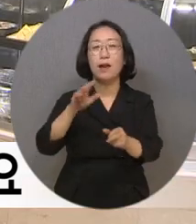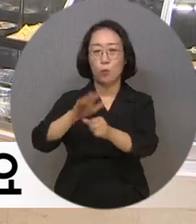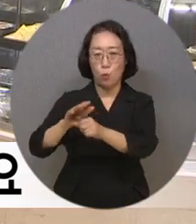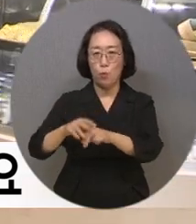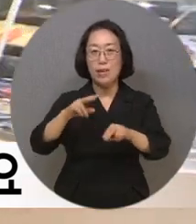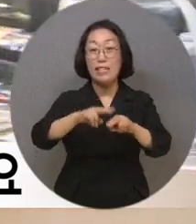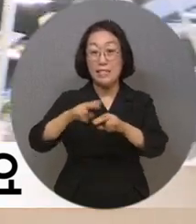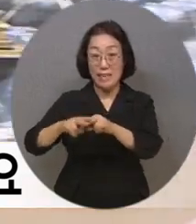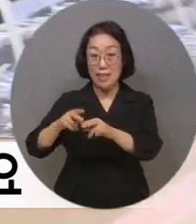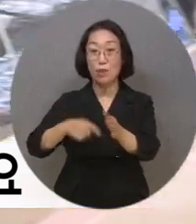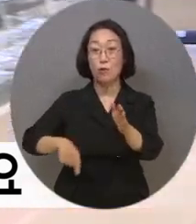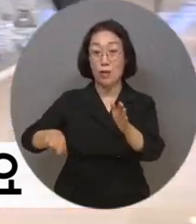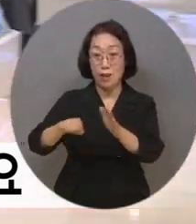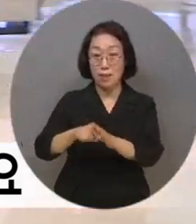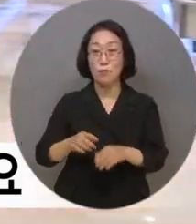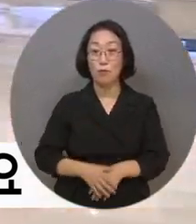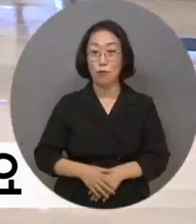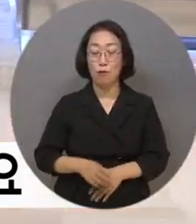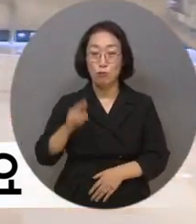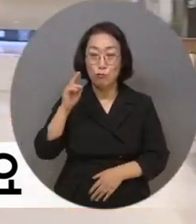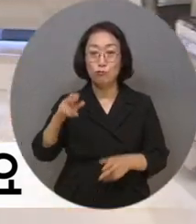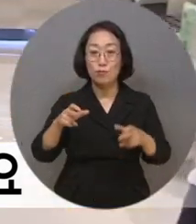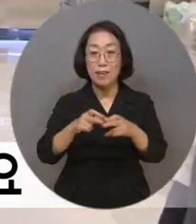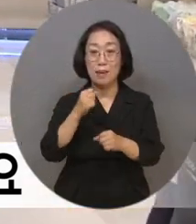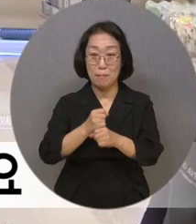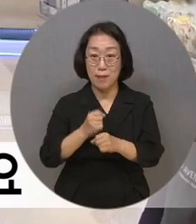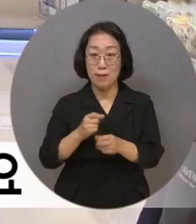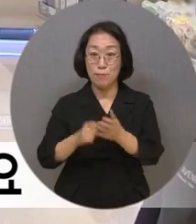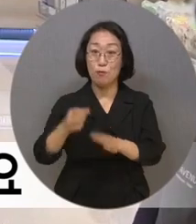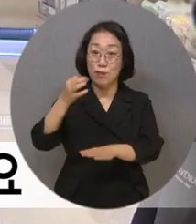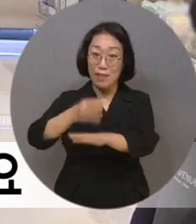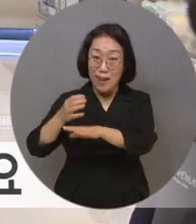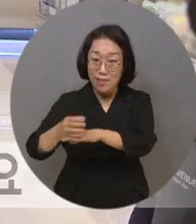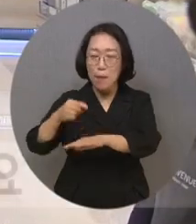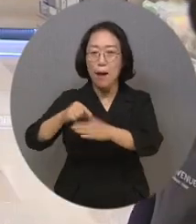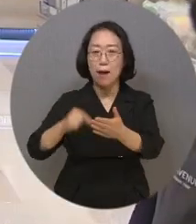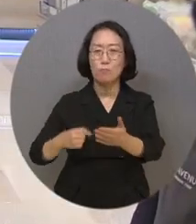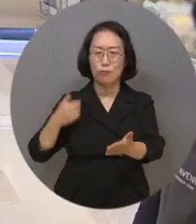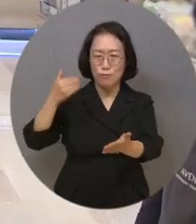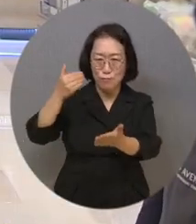중증장애인 생산품 선물 세트로 마음까지 풍성한 한가위 되시길 바랍니다.